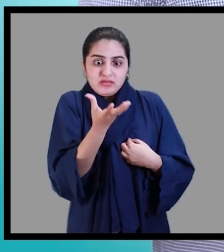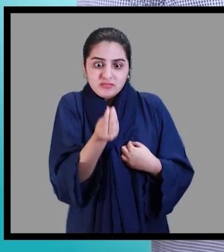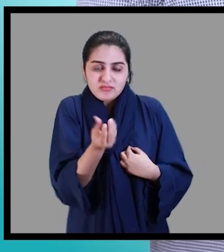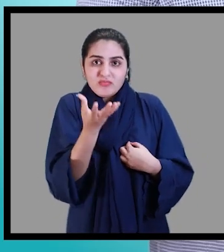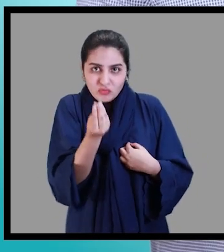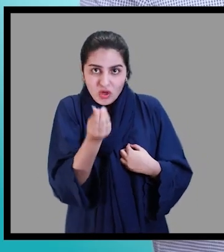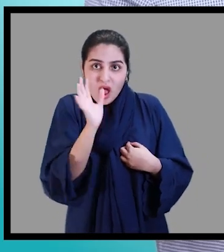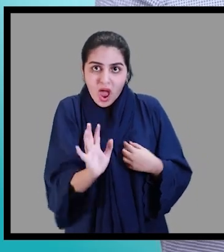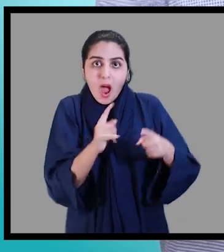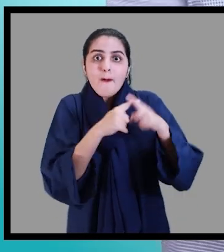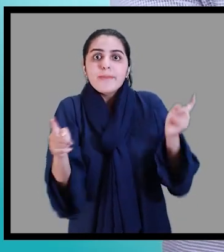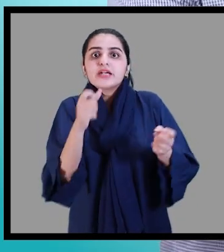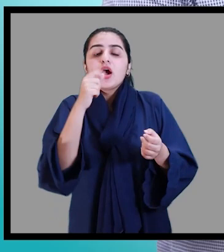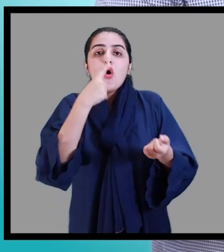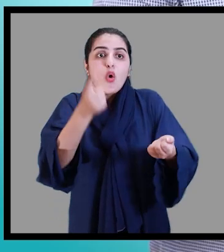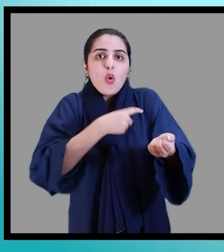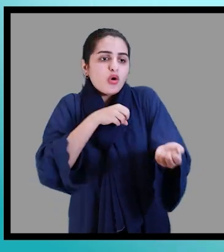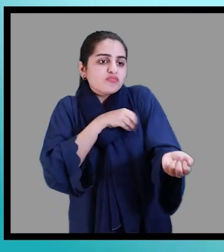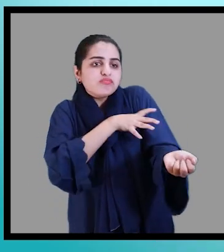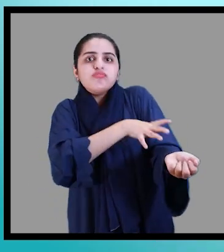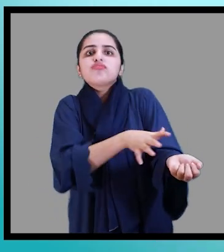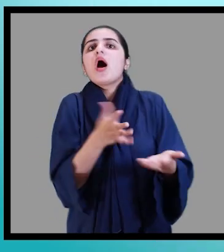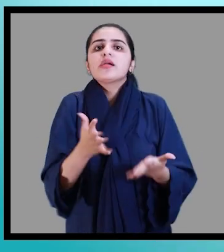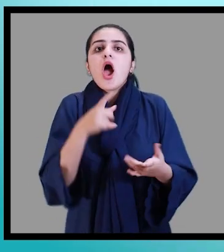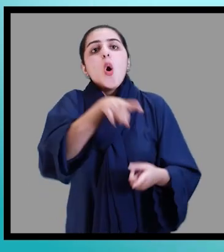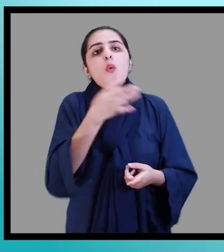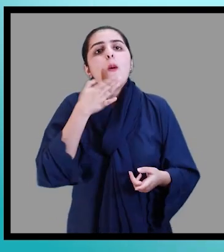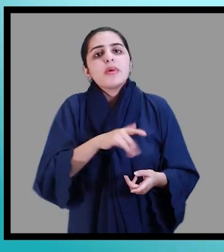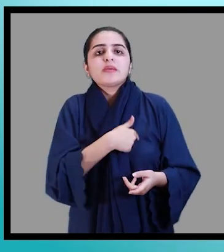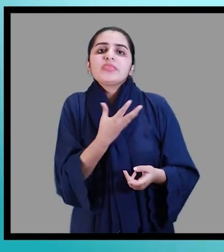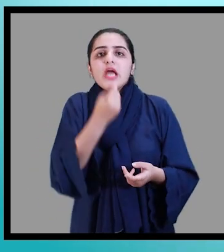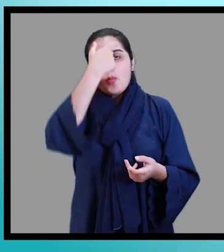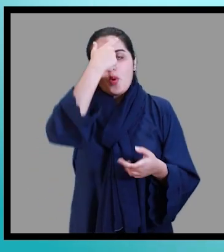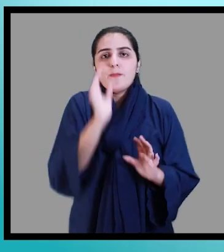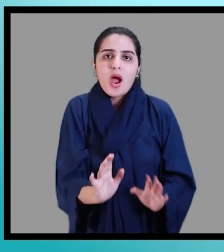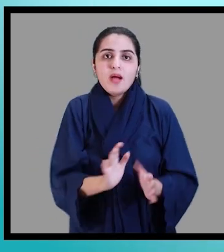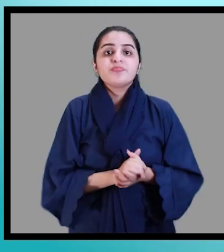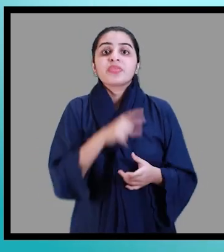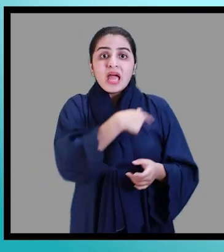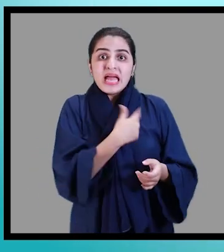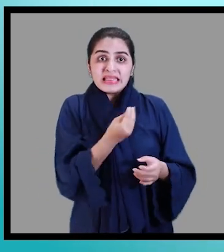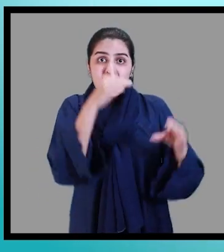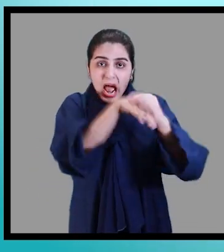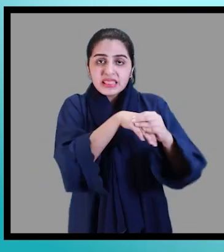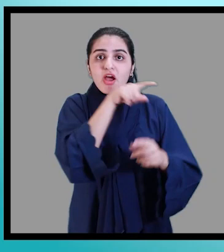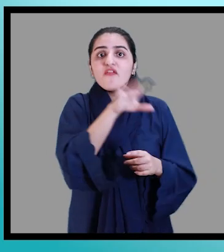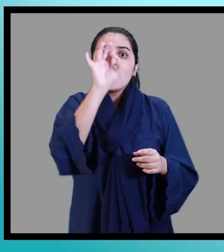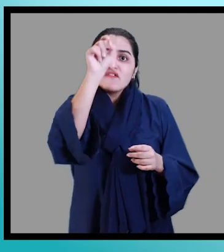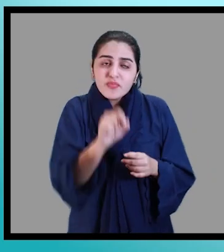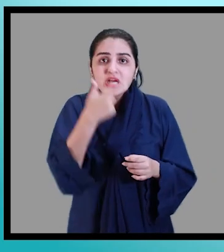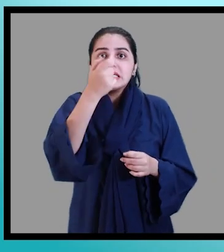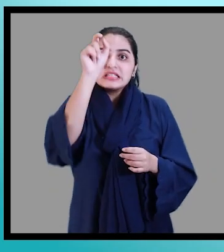बावजूद भी खून को सही से आगे नहीं धकेल पाता। नॉर्मली दिल के पास इतनी सकत होती है कि वो 50 to 70% खून